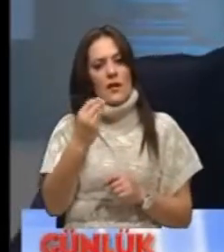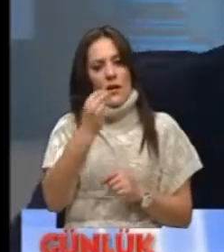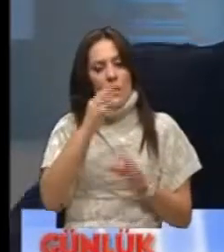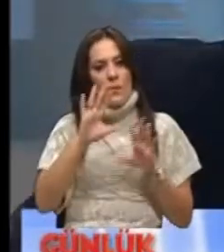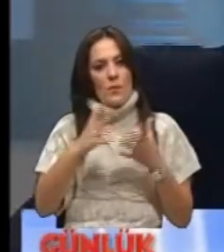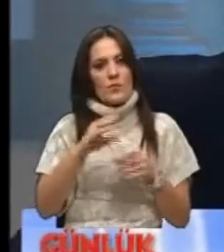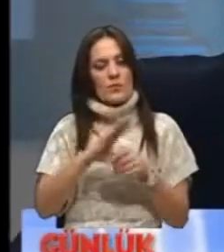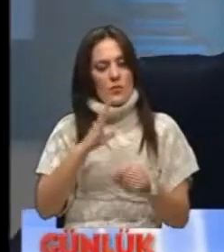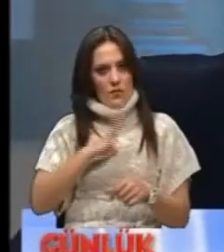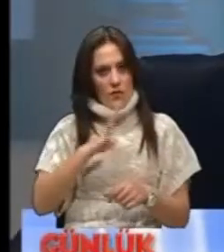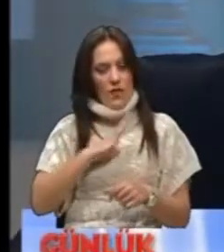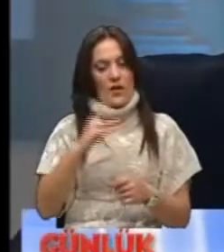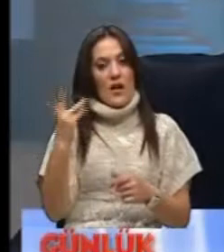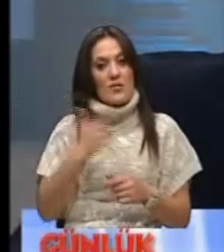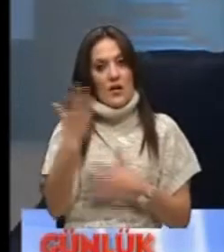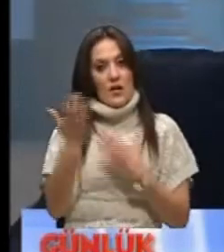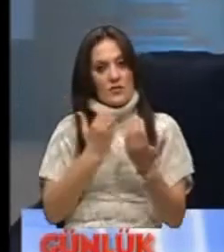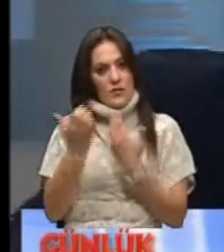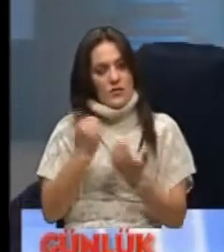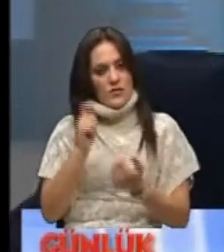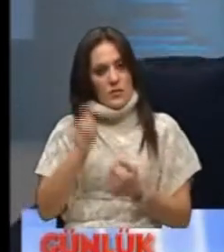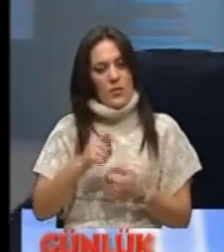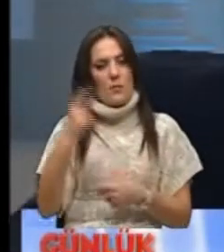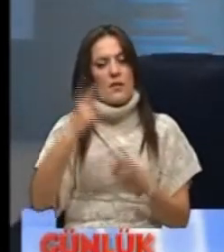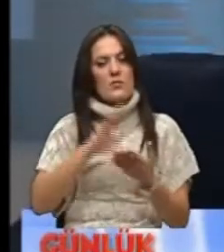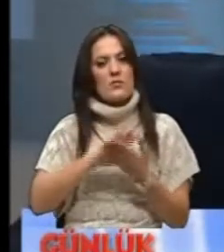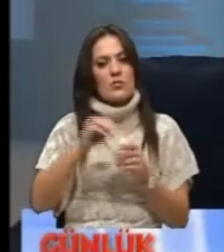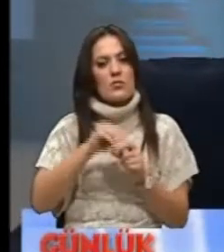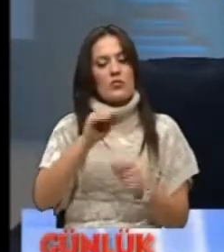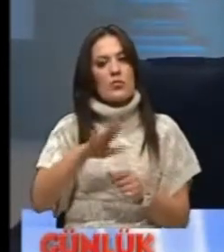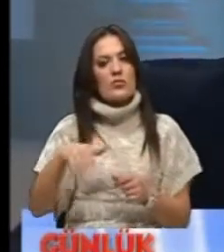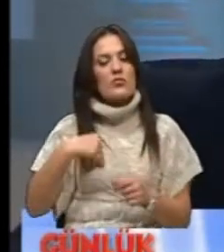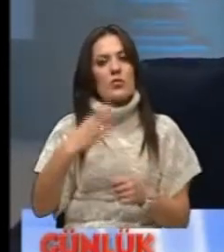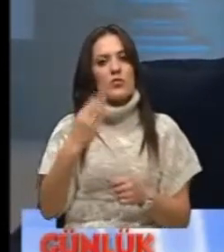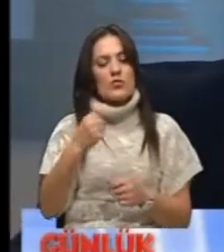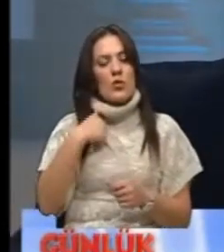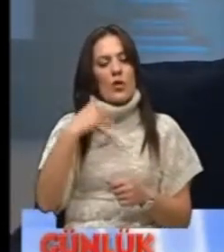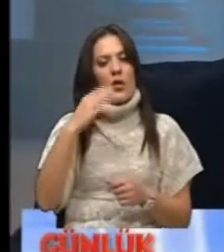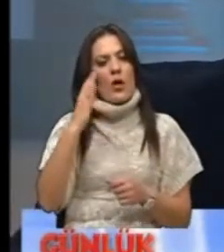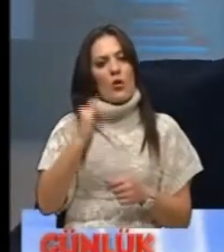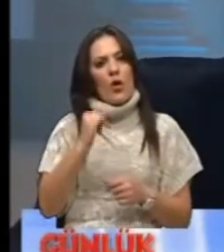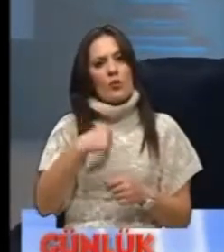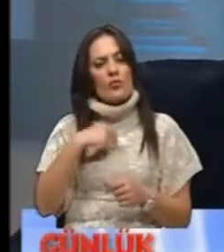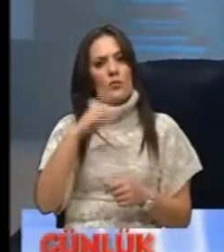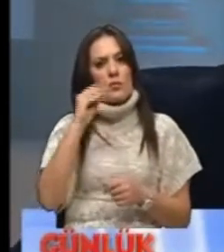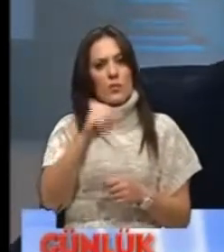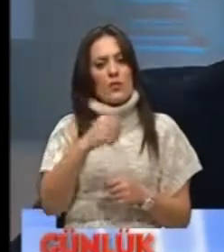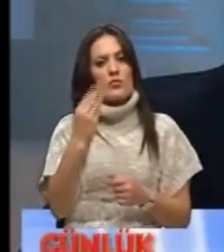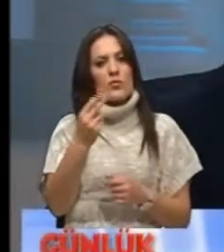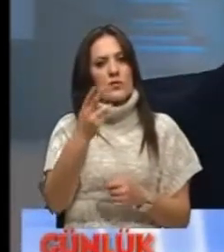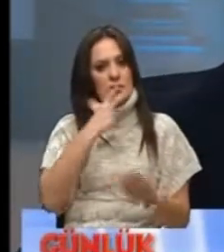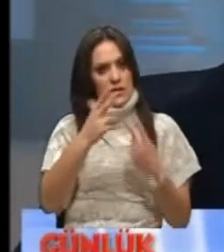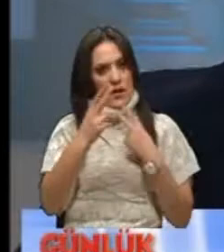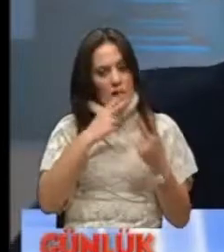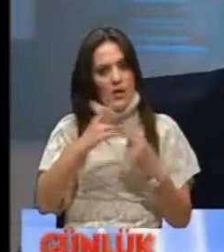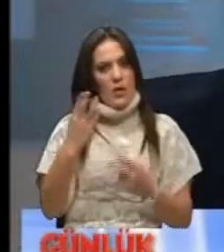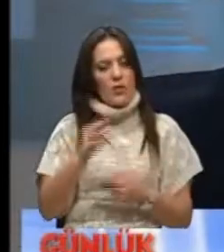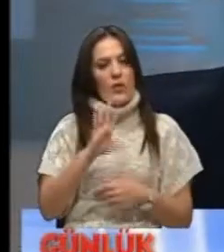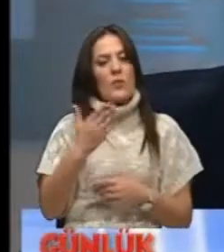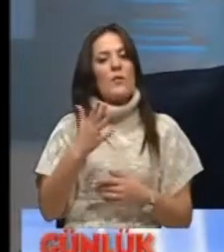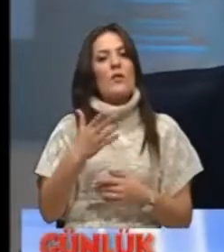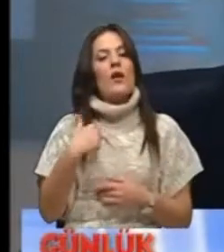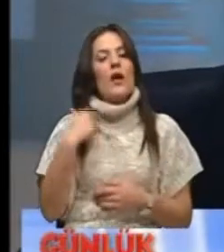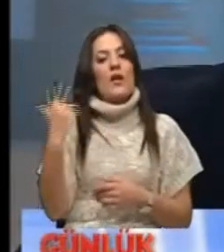yeme bozukluğumuz var. Aşırı alışveriş yapıyoruz. Bazı durumlarda çocuklarımıza sert, saldırgan davranabiliyoruz. Çok sigara içebiliyoruz. Çok sigara içebiliyoruz.